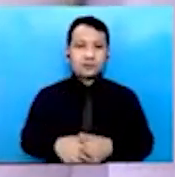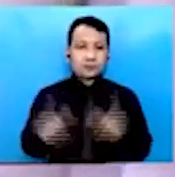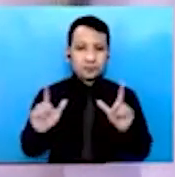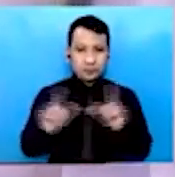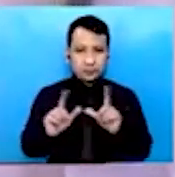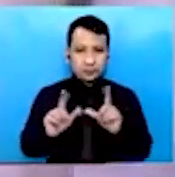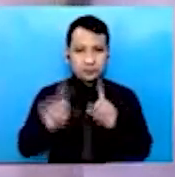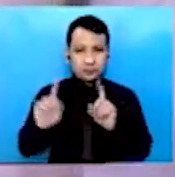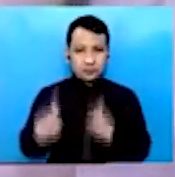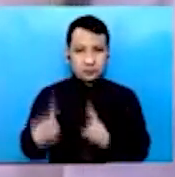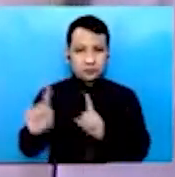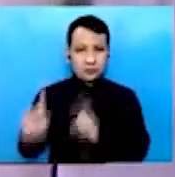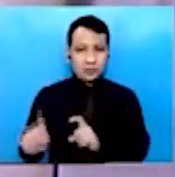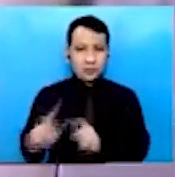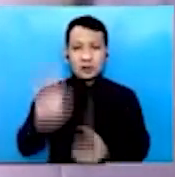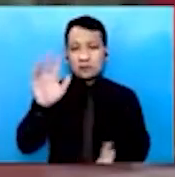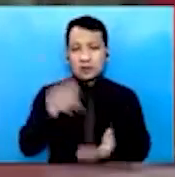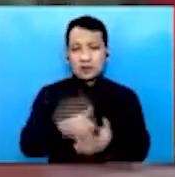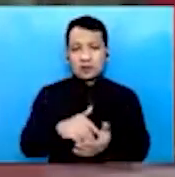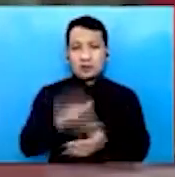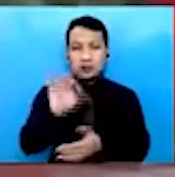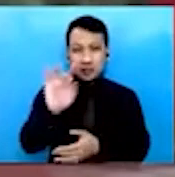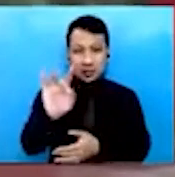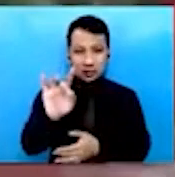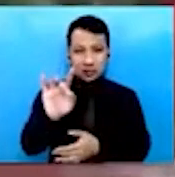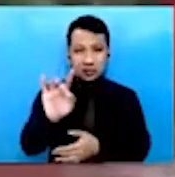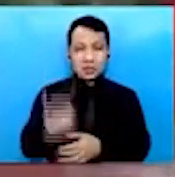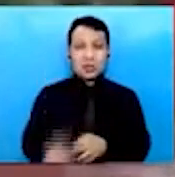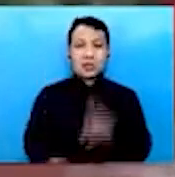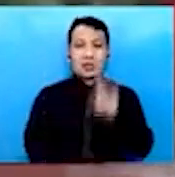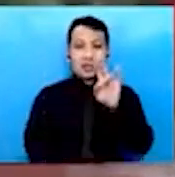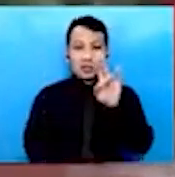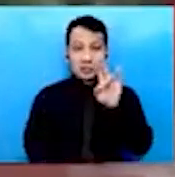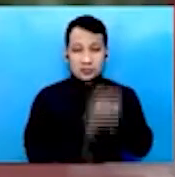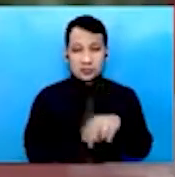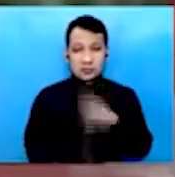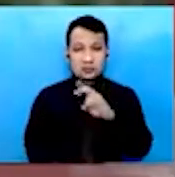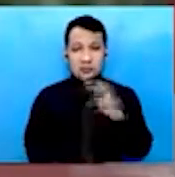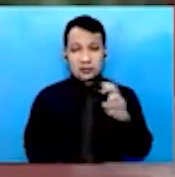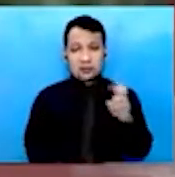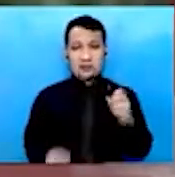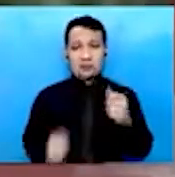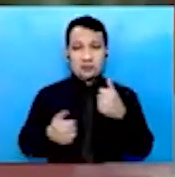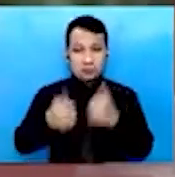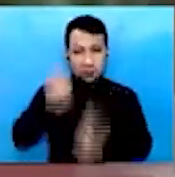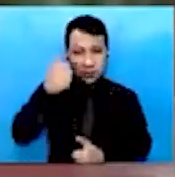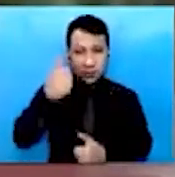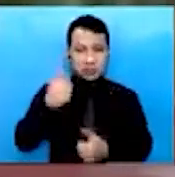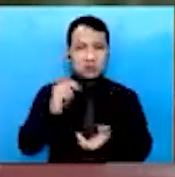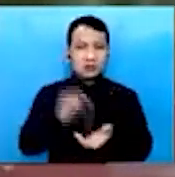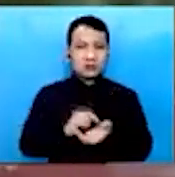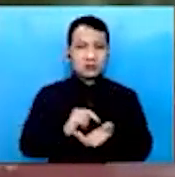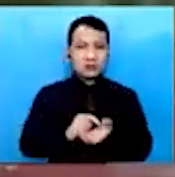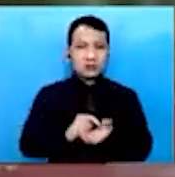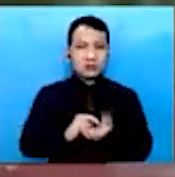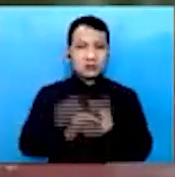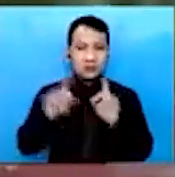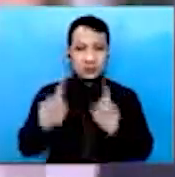Examination, 5,008 lang sa 7,746 takers ang pumasa. Katumbas yan